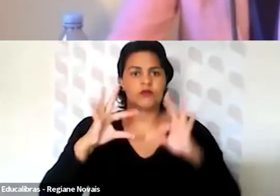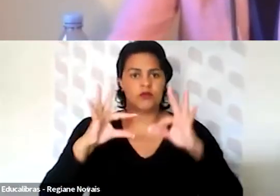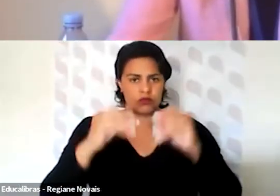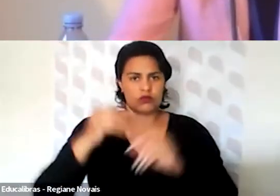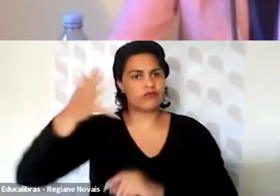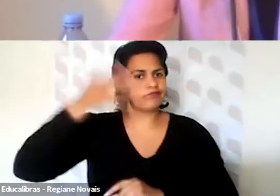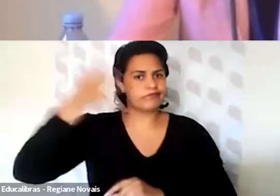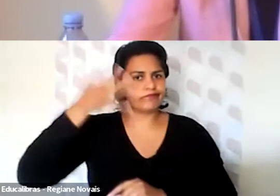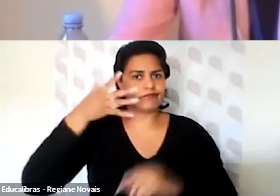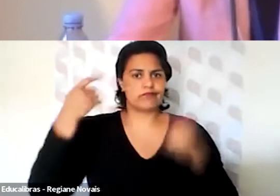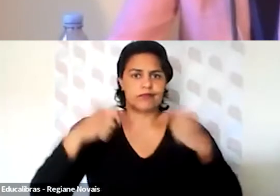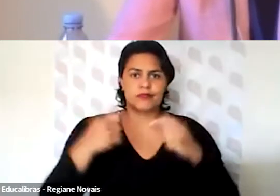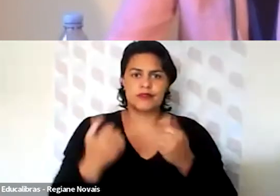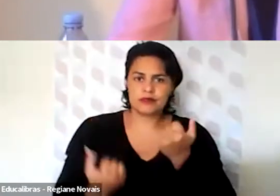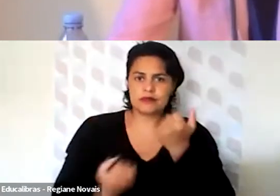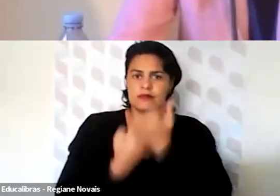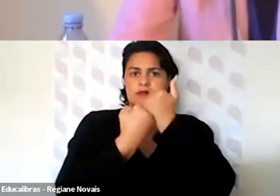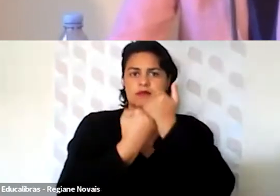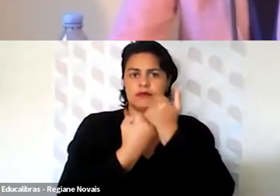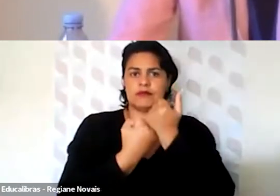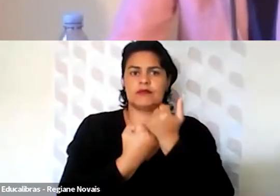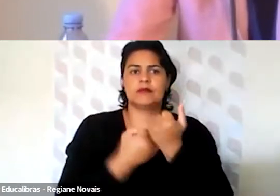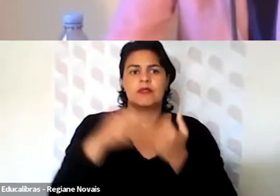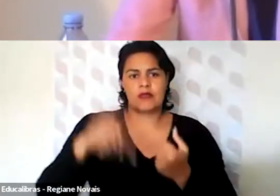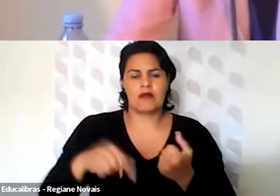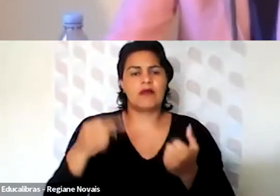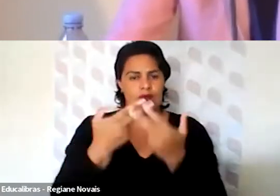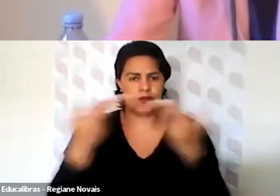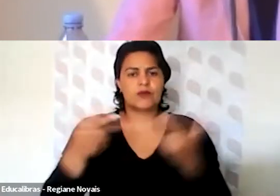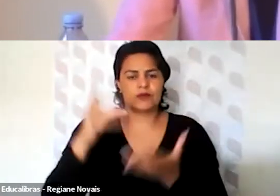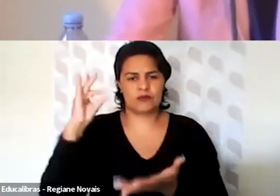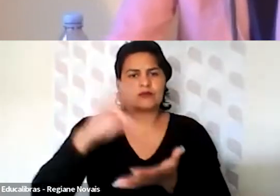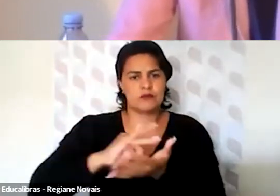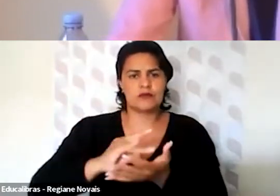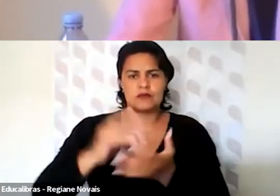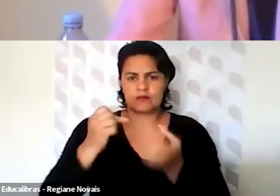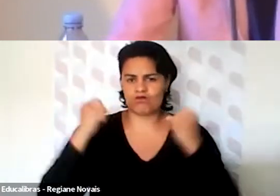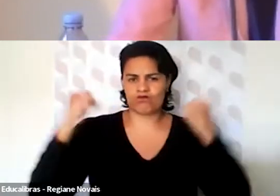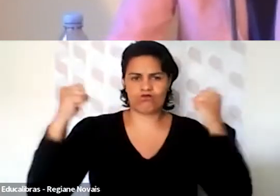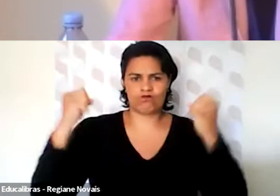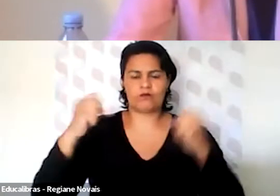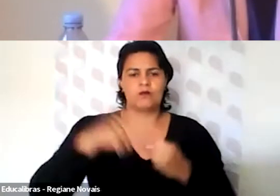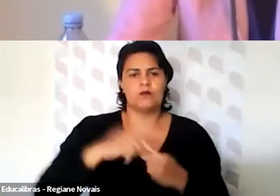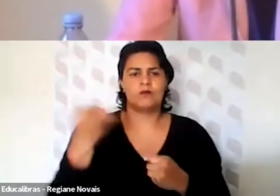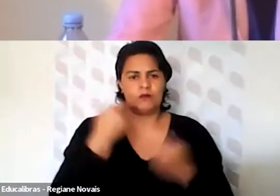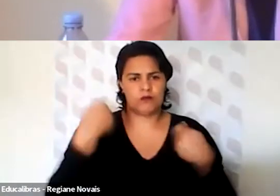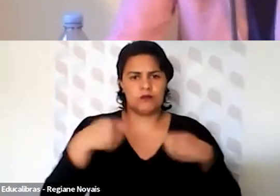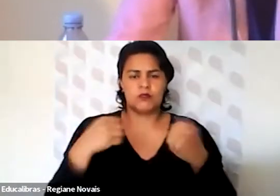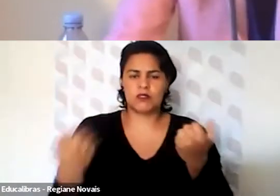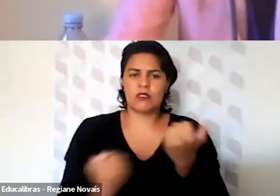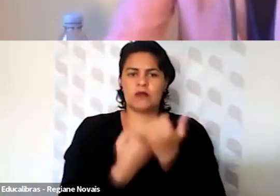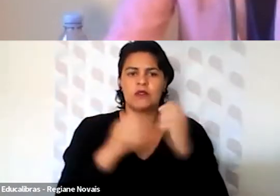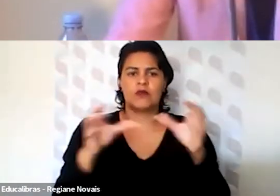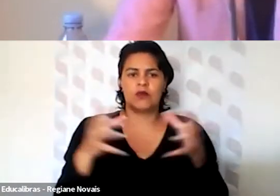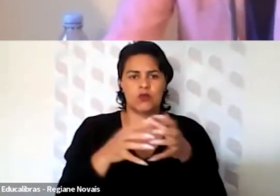porque é um ato heróico hoje em dia de participar deste acampamento e apoiar os povos indígenas.